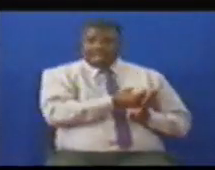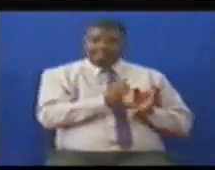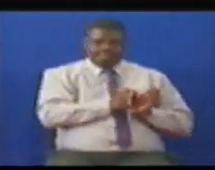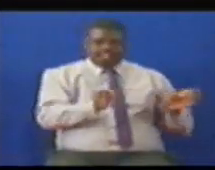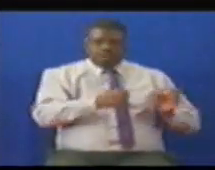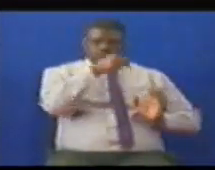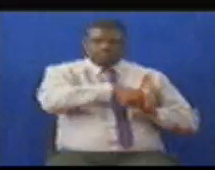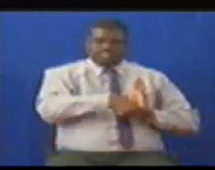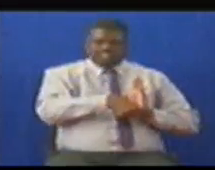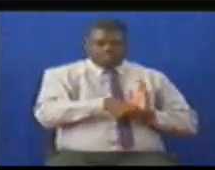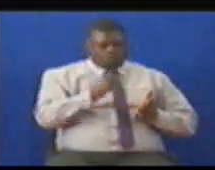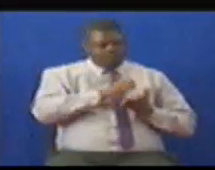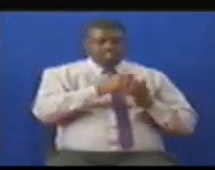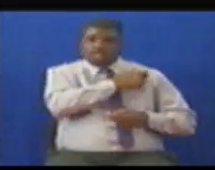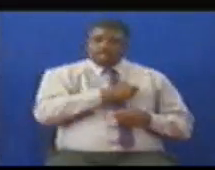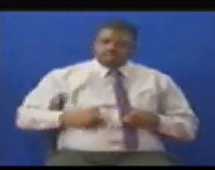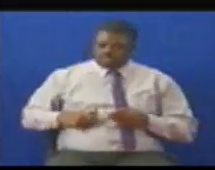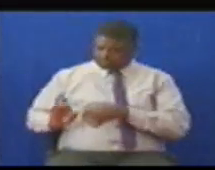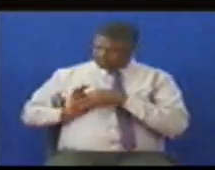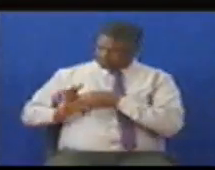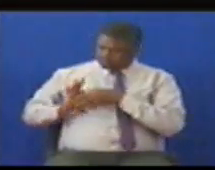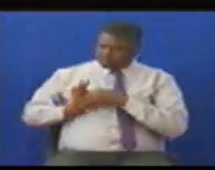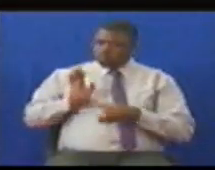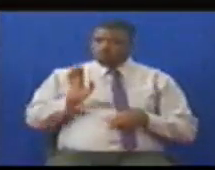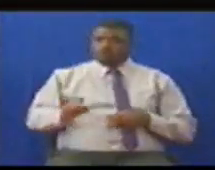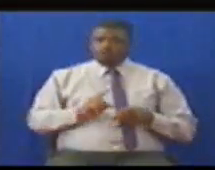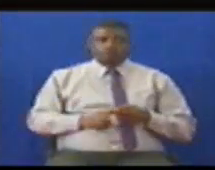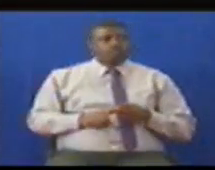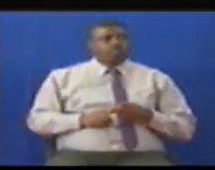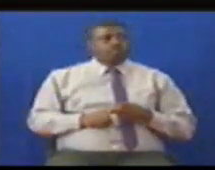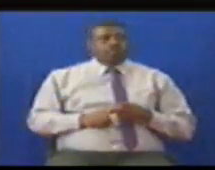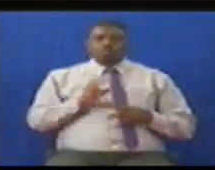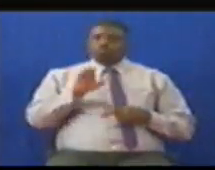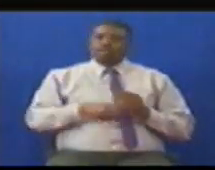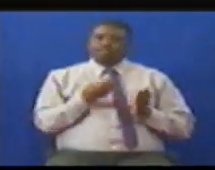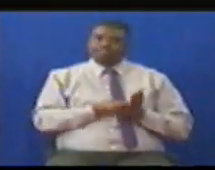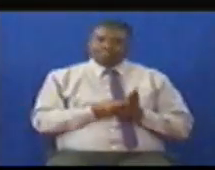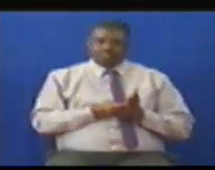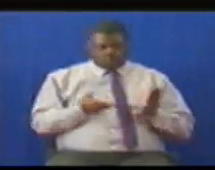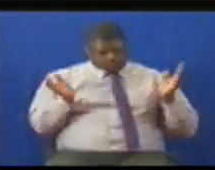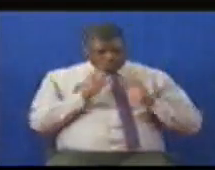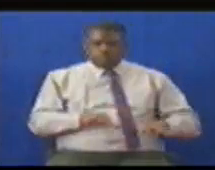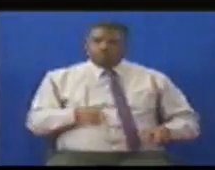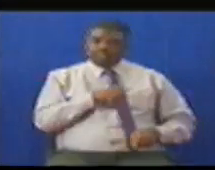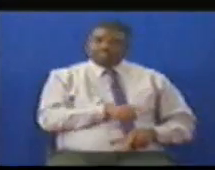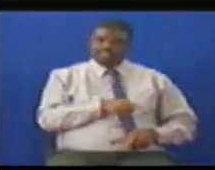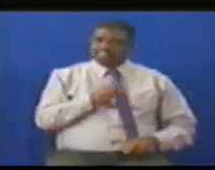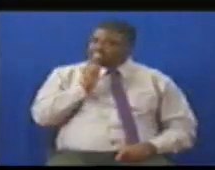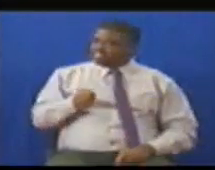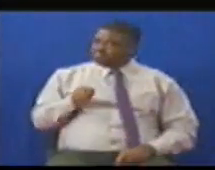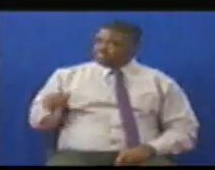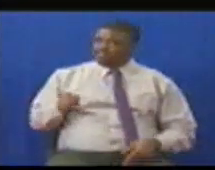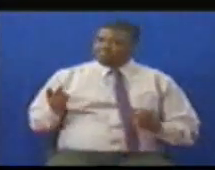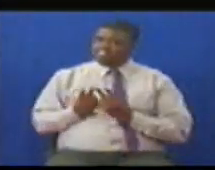wa umma na utawala bora, kwa ushirikiano wao na utekelezaji makini wa bajeti kwa mwaka wa fedha unaoisha. Mheshimiwa Spika, kwa namna